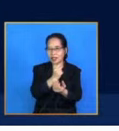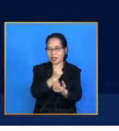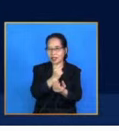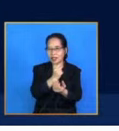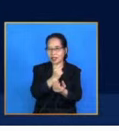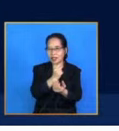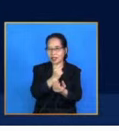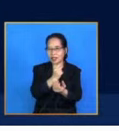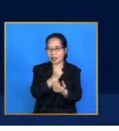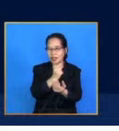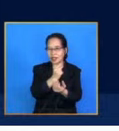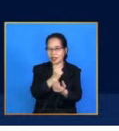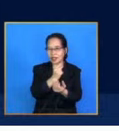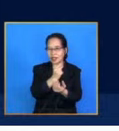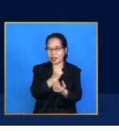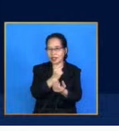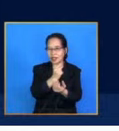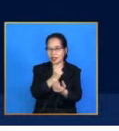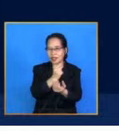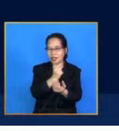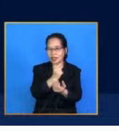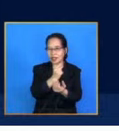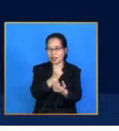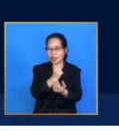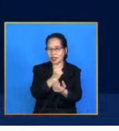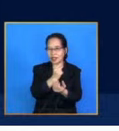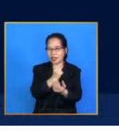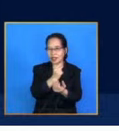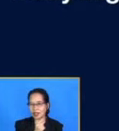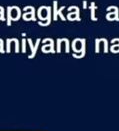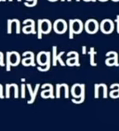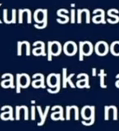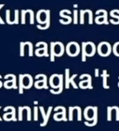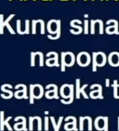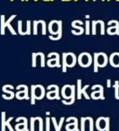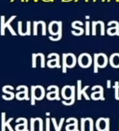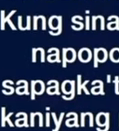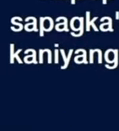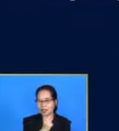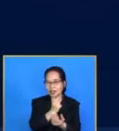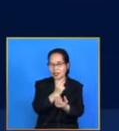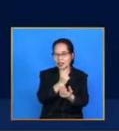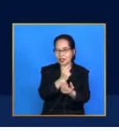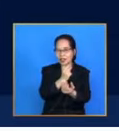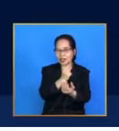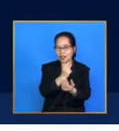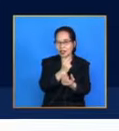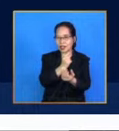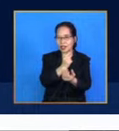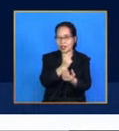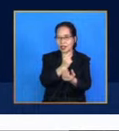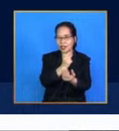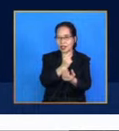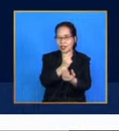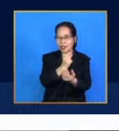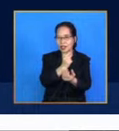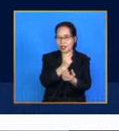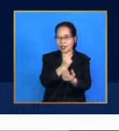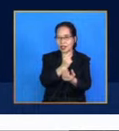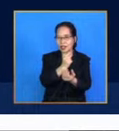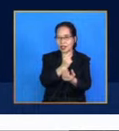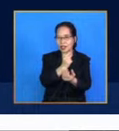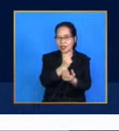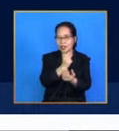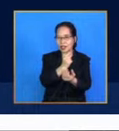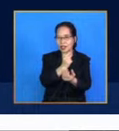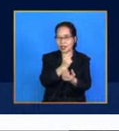mga Kuya Adel, Rokolo TV, nag-exercise pa siya. Ano yung Rokolo na dito